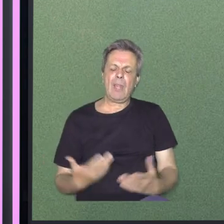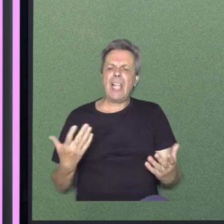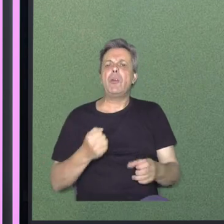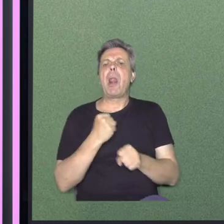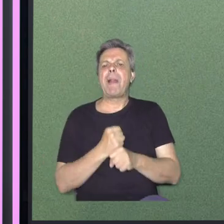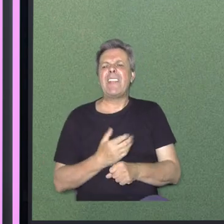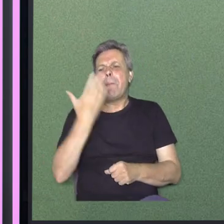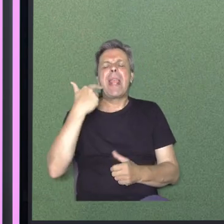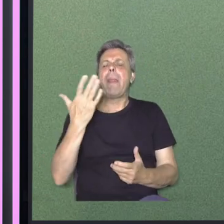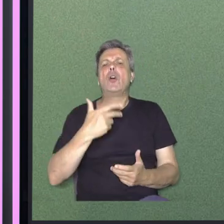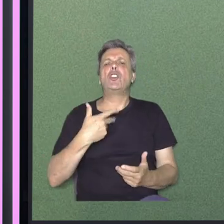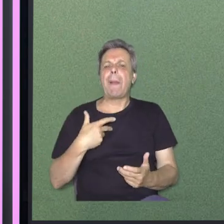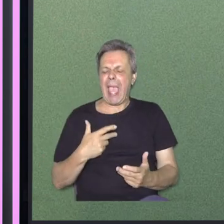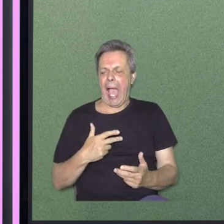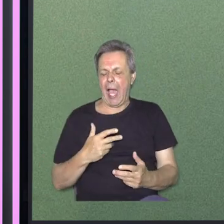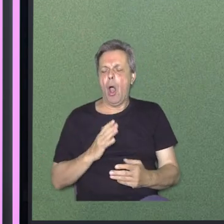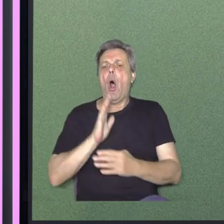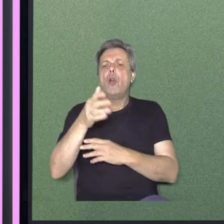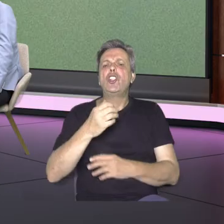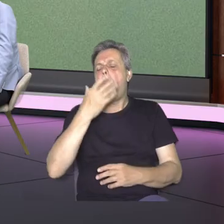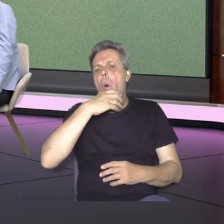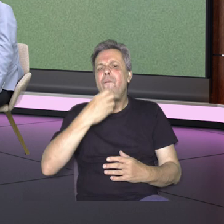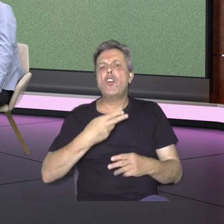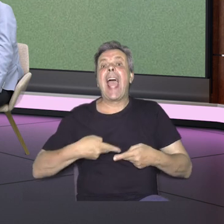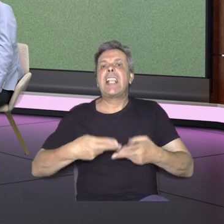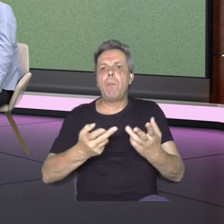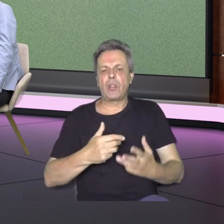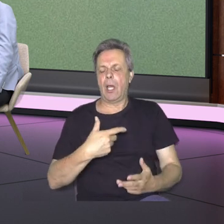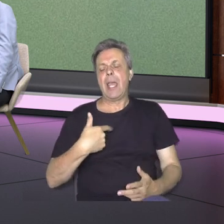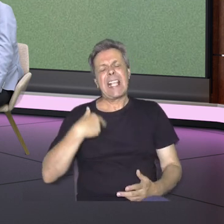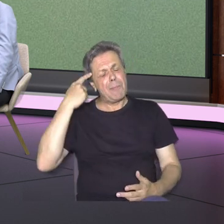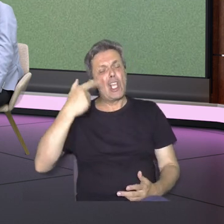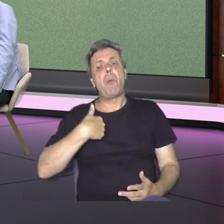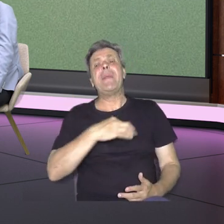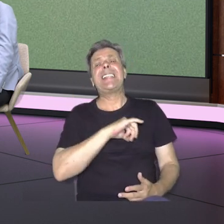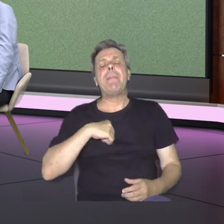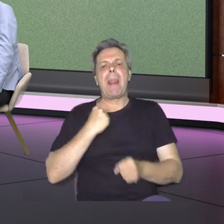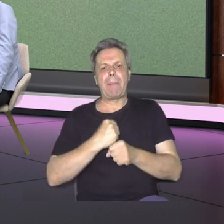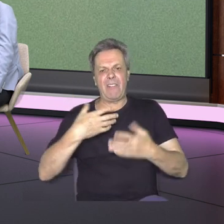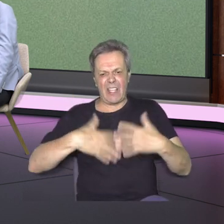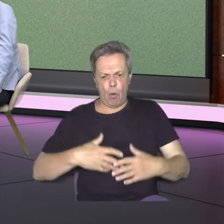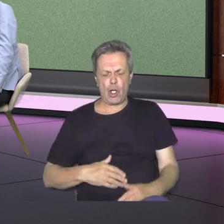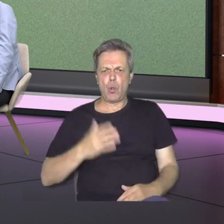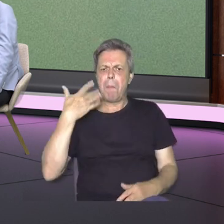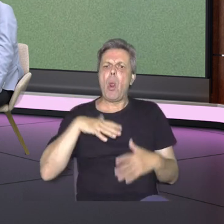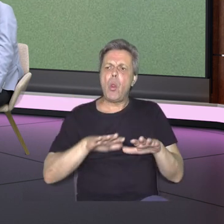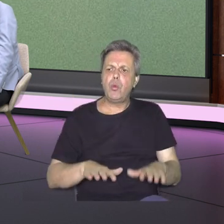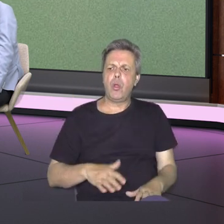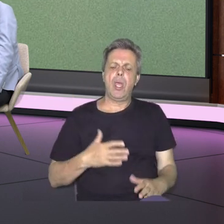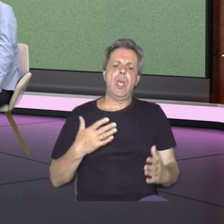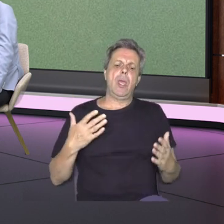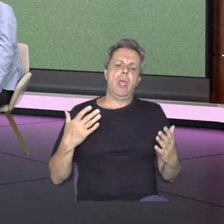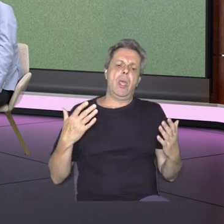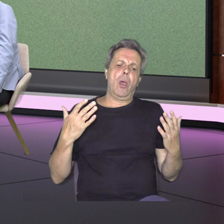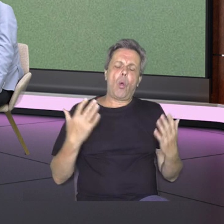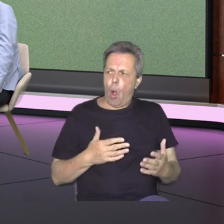napravimo, prije nego sam ja išao u voće eksport, da mi sami napravimo tvornicu. Bilo je ljudi koji su se